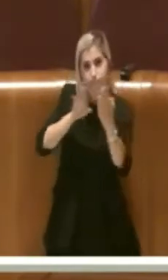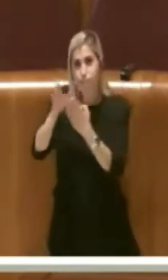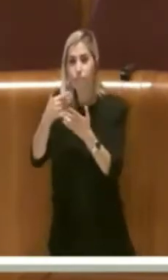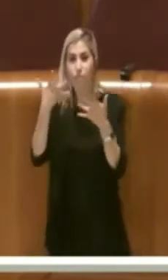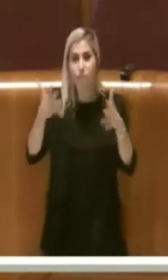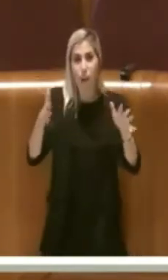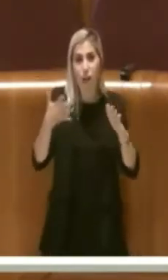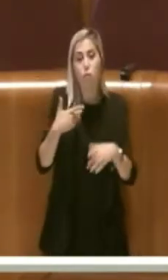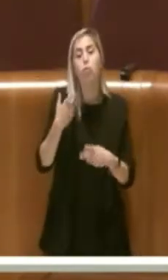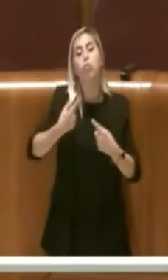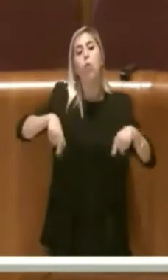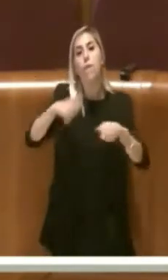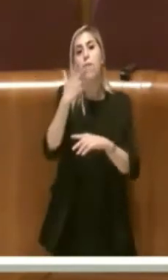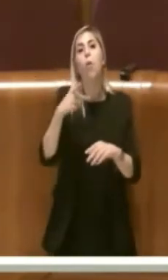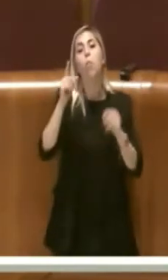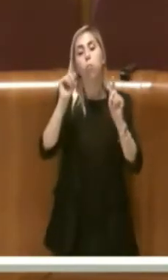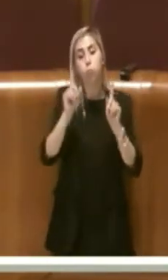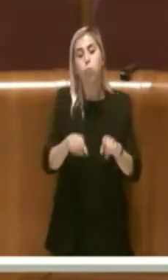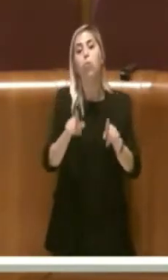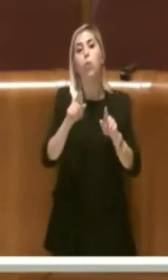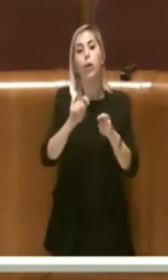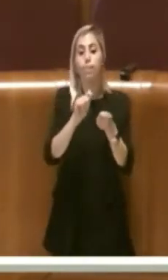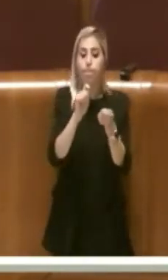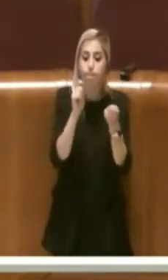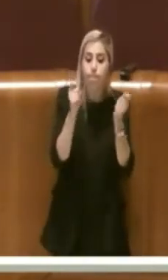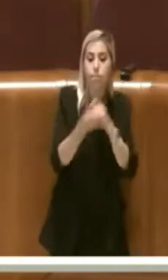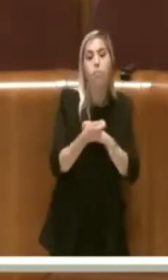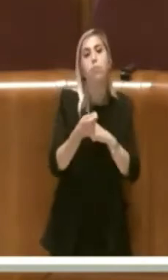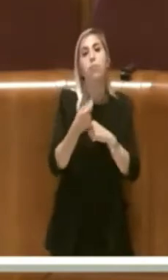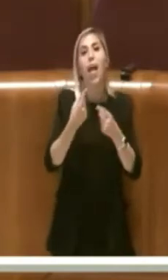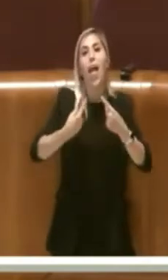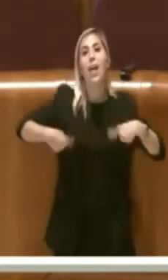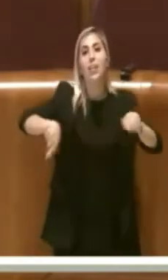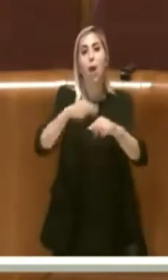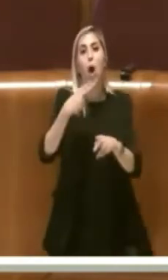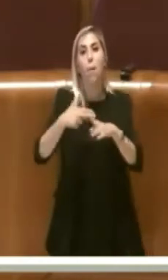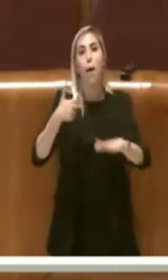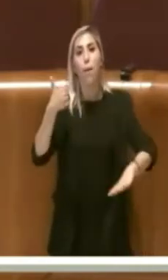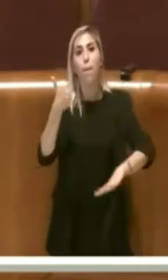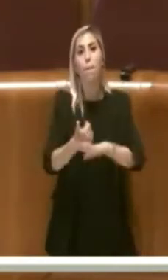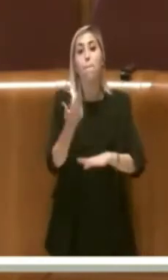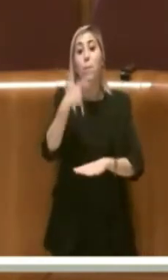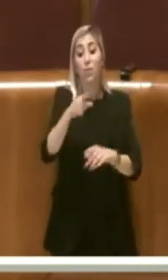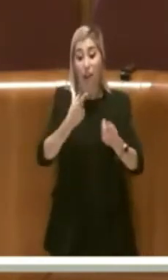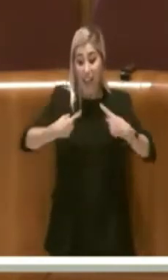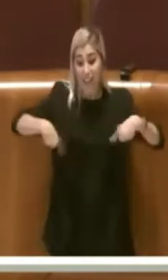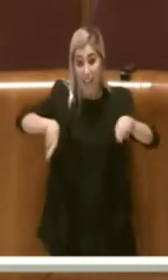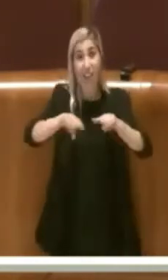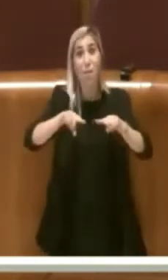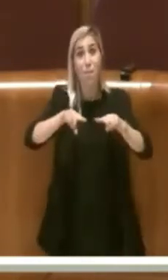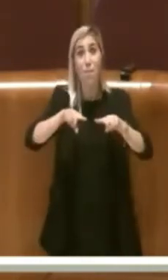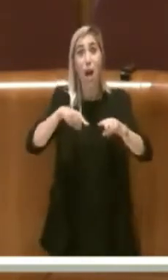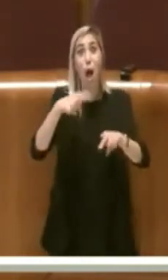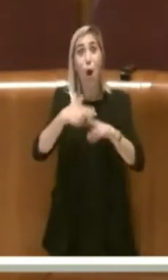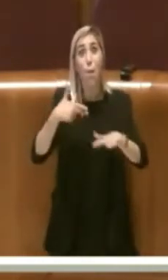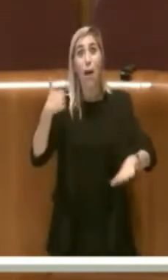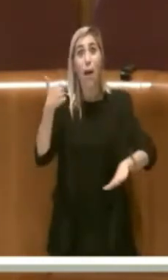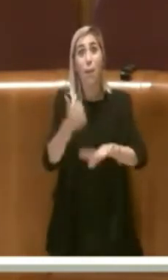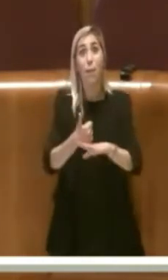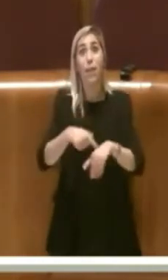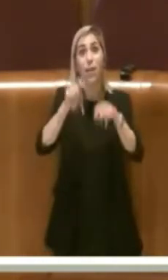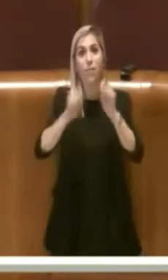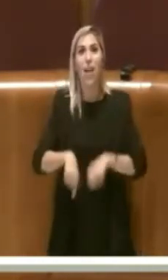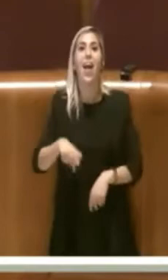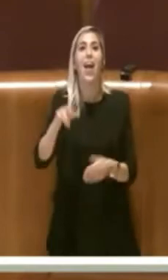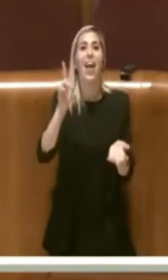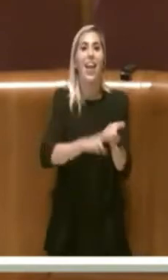abbiamo voluto anche rinnovare un po' la veste dell'Assemblea Capitolina in quanto appunto Assemblea Capitolina, partendo dalle interpreti